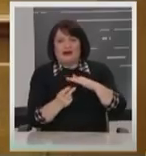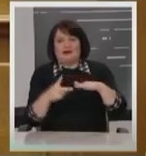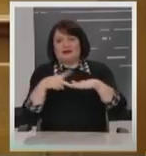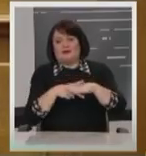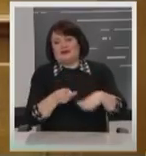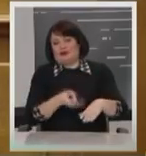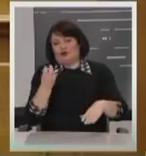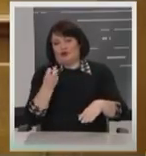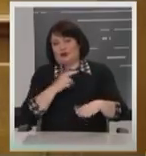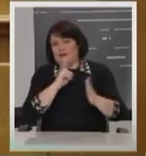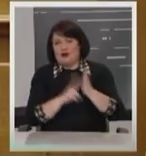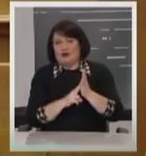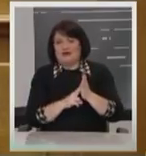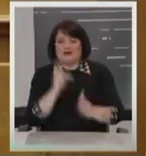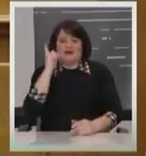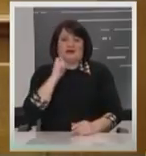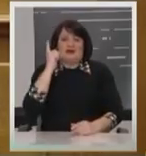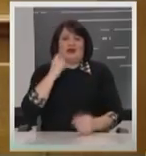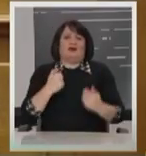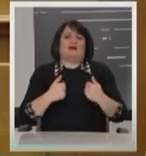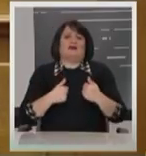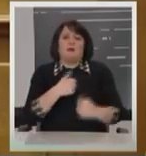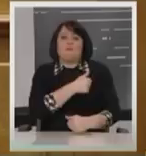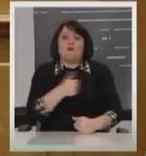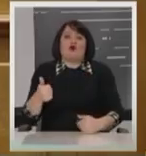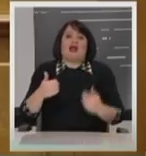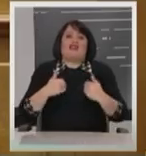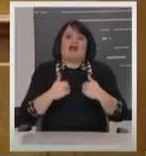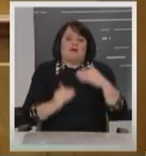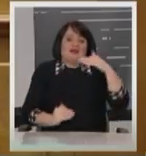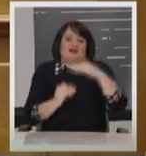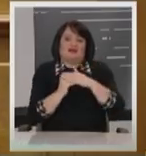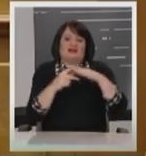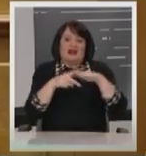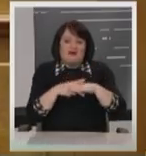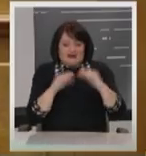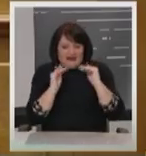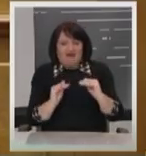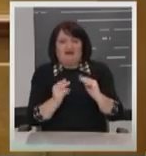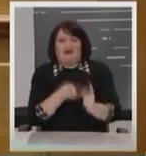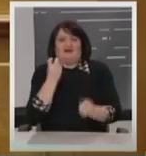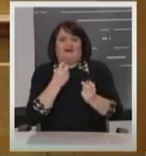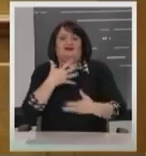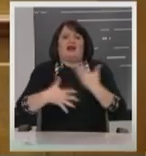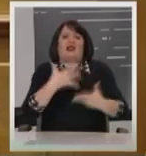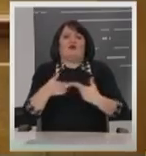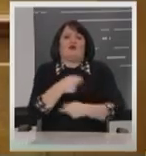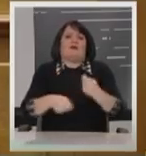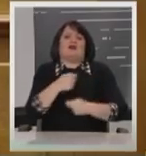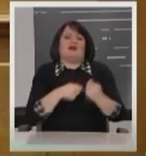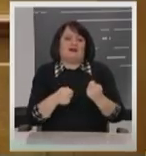απάντηση, νομίζω. Όχι, είμαστε μια ελληνική μοναδικότητα, τα capital controls, τα οποία εξακολουθούν και ισχύουν και ταλαιπωρούν σε ελληνικές